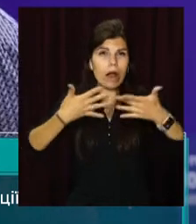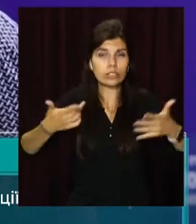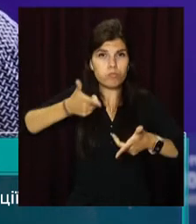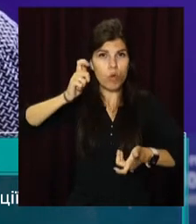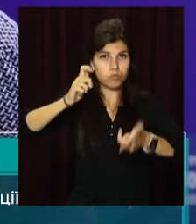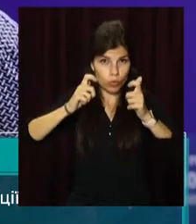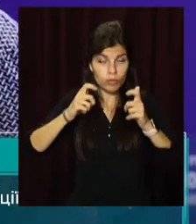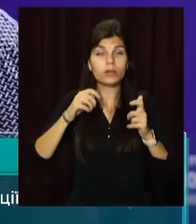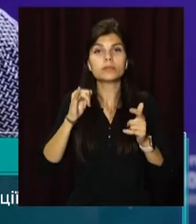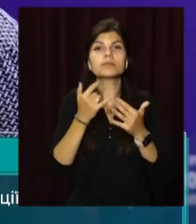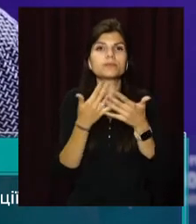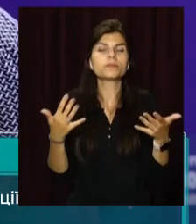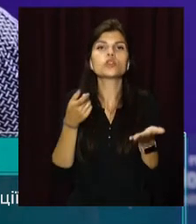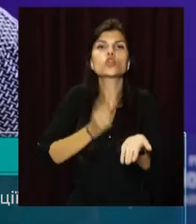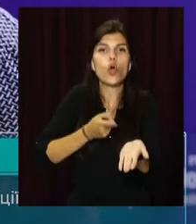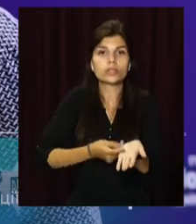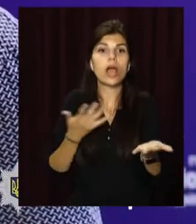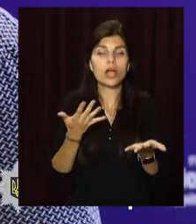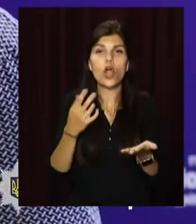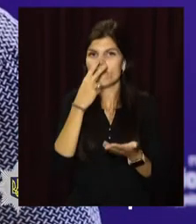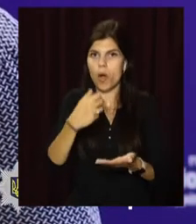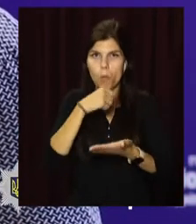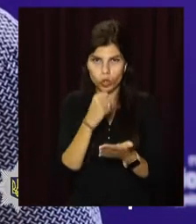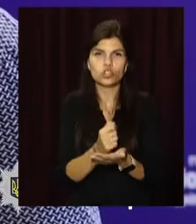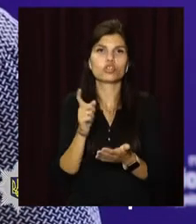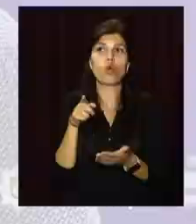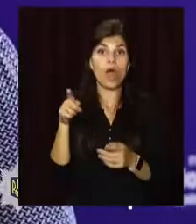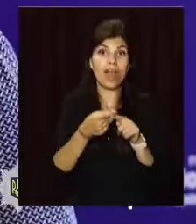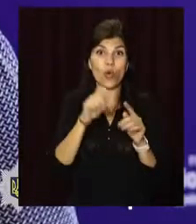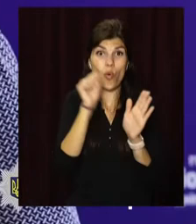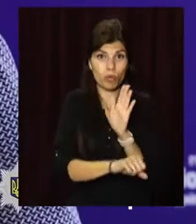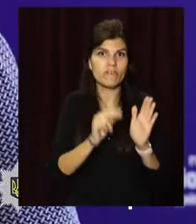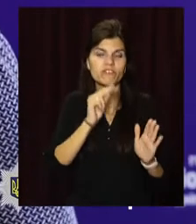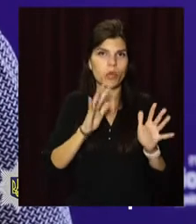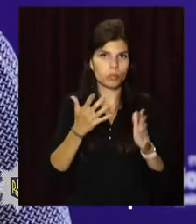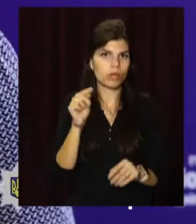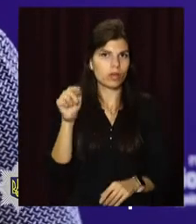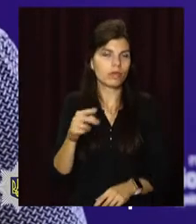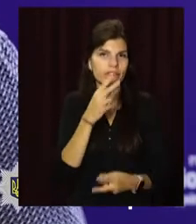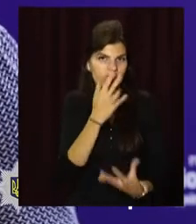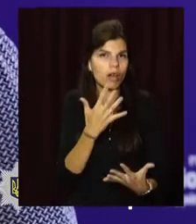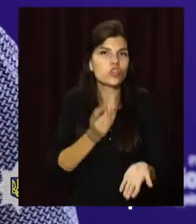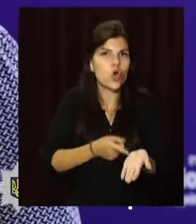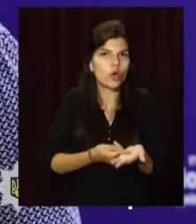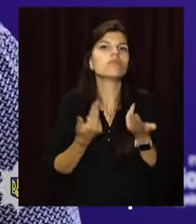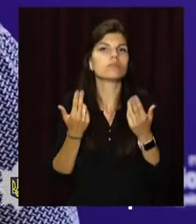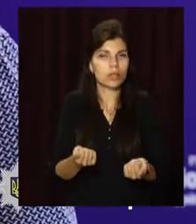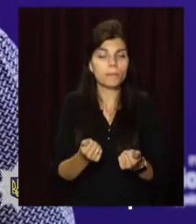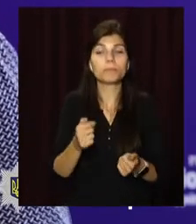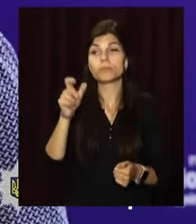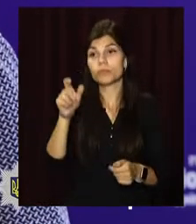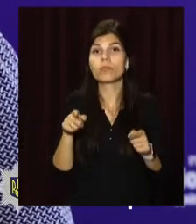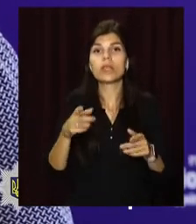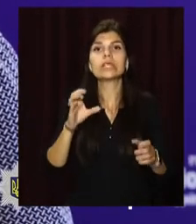а також інші речові докази, які підтверджують його причетність до даної події. На даний час особу затримано в порядку